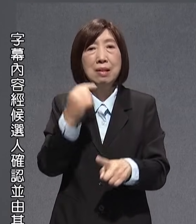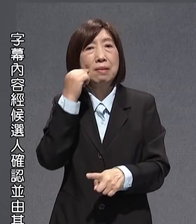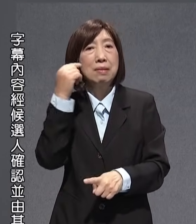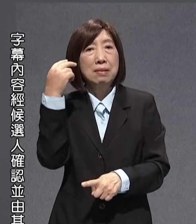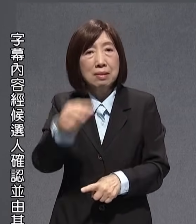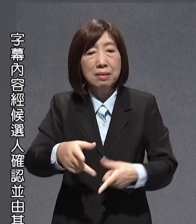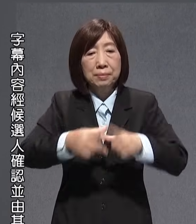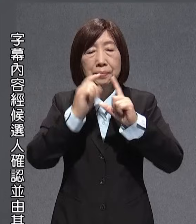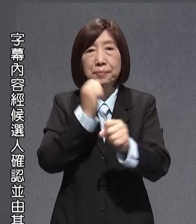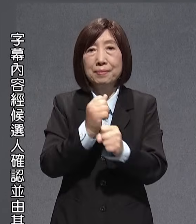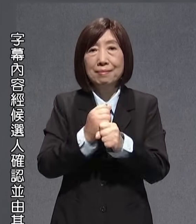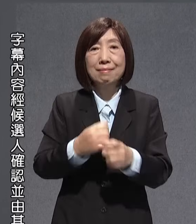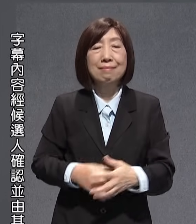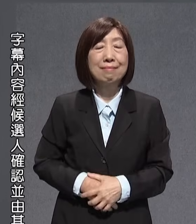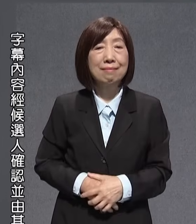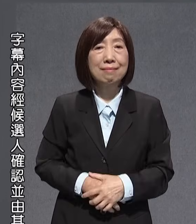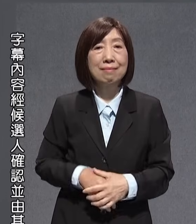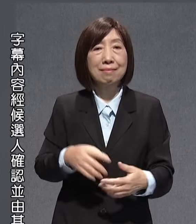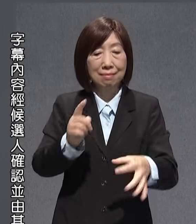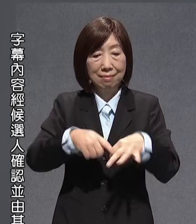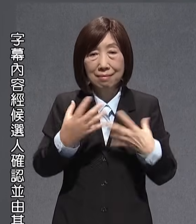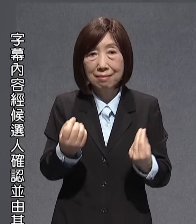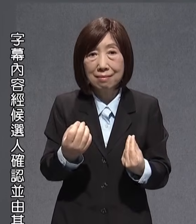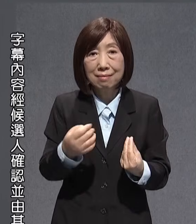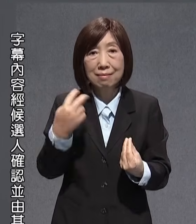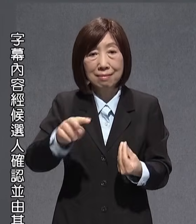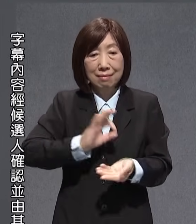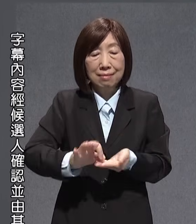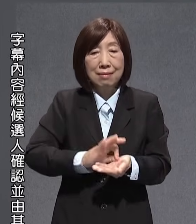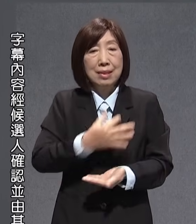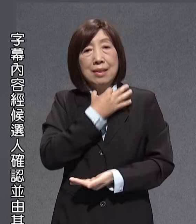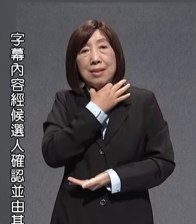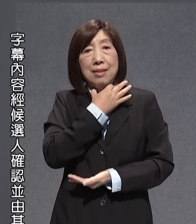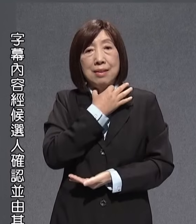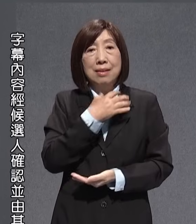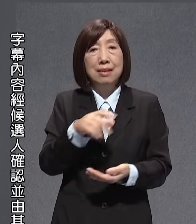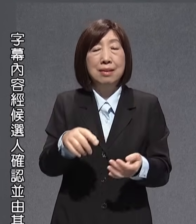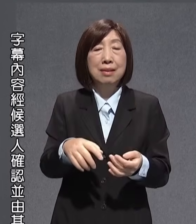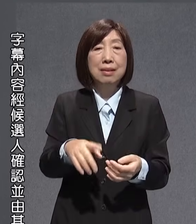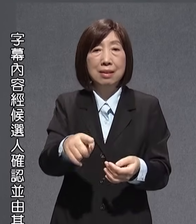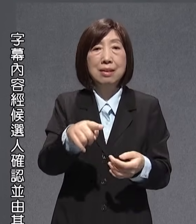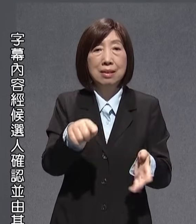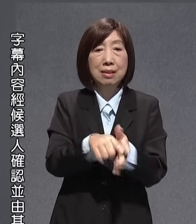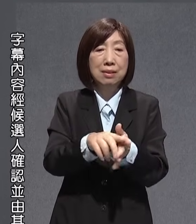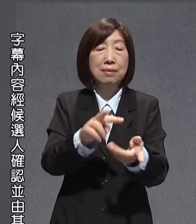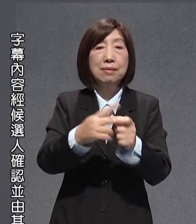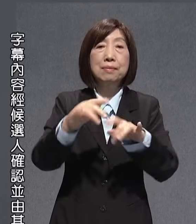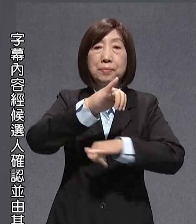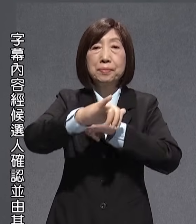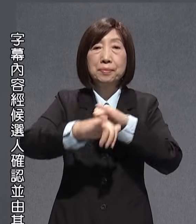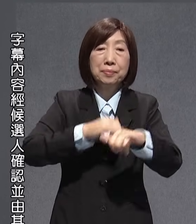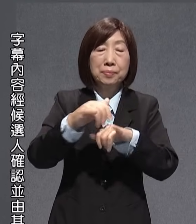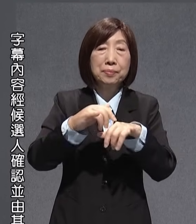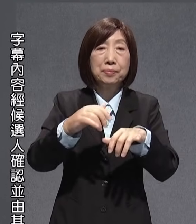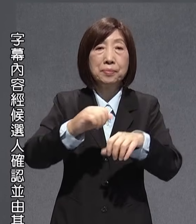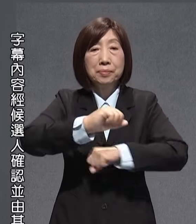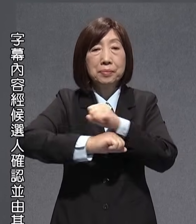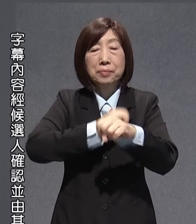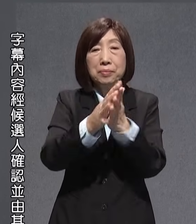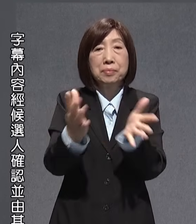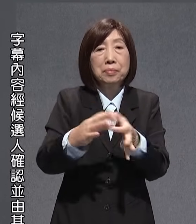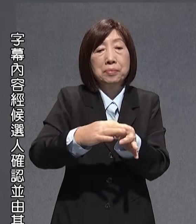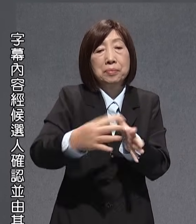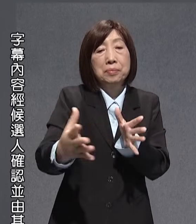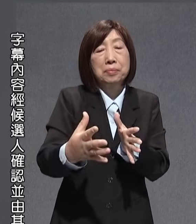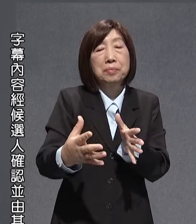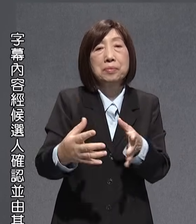重回职场，没有收入就不敢花钱，也逐渐和社会活动脱节，其实对身体健康也不